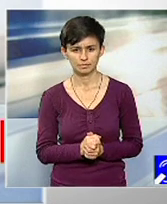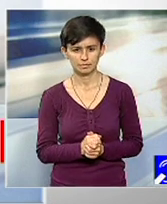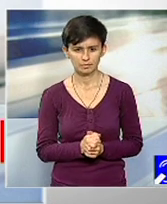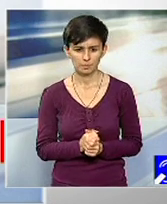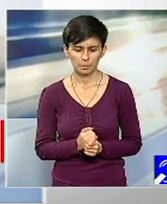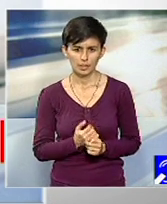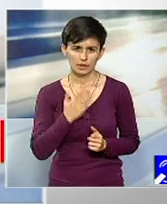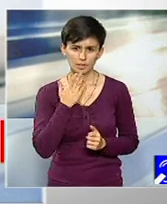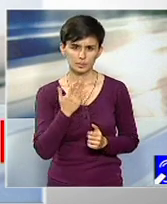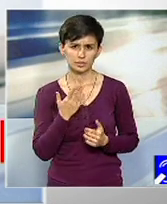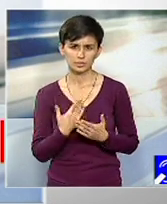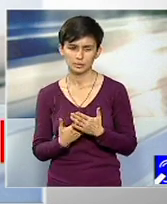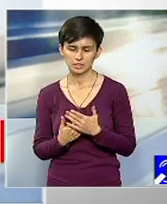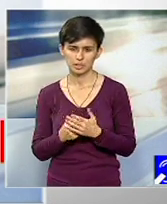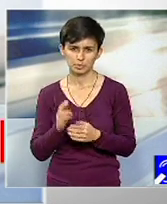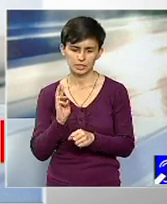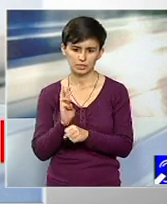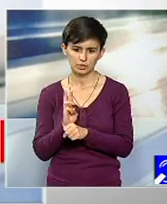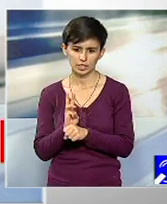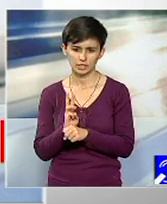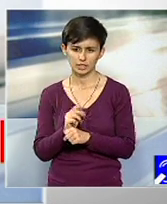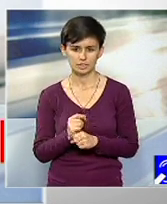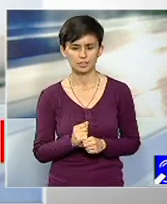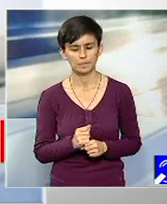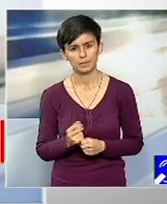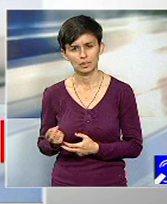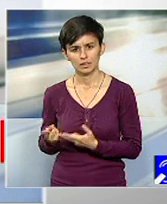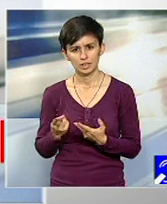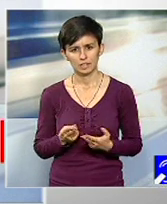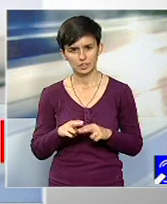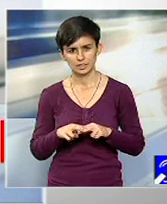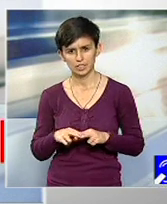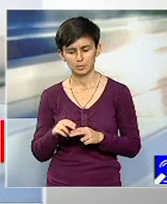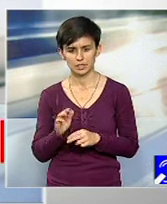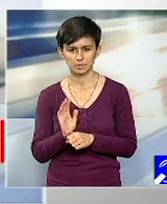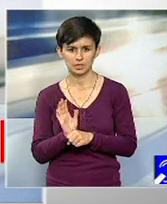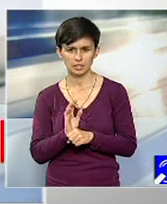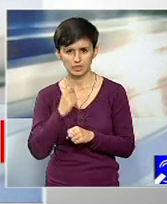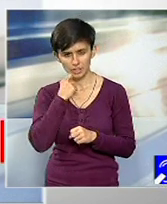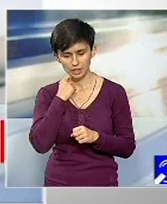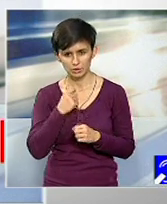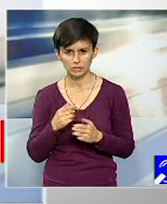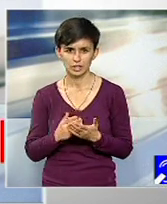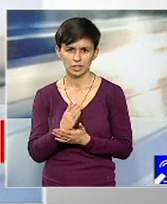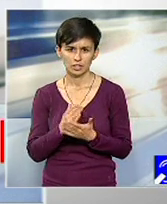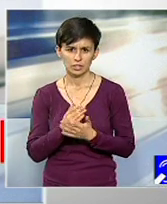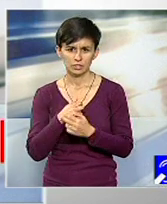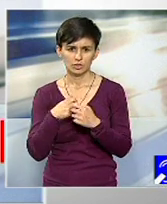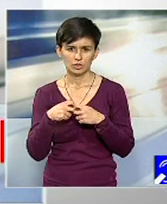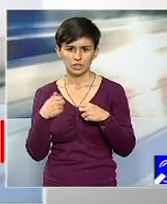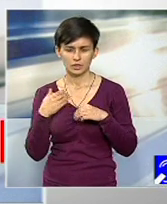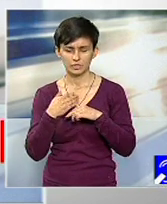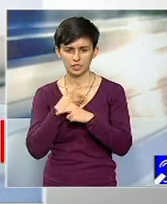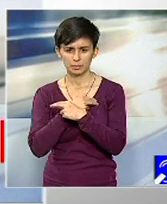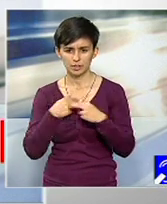Doamnelor și domnilor, vă mulțumesc pentru atenție. Sunt Bogdan Cristea și vă invit să rămâneți cu noi.